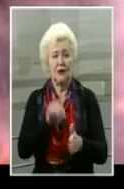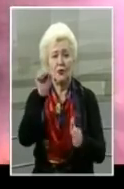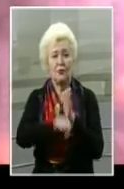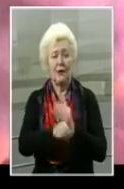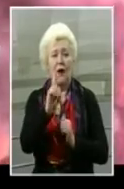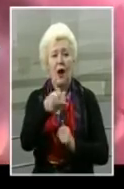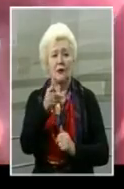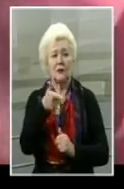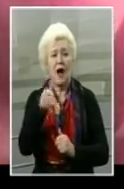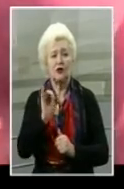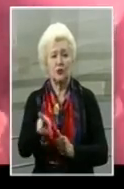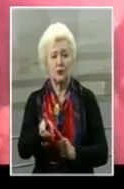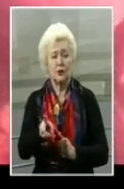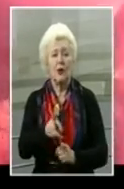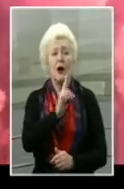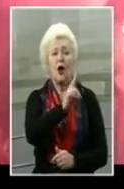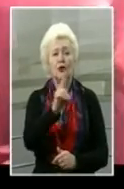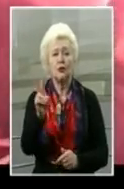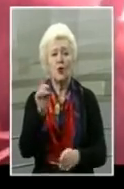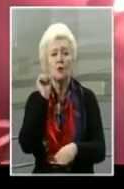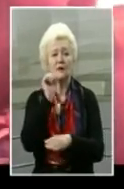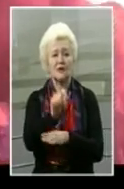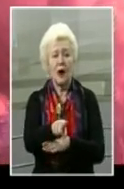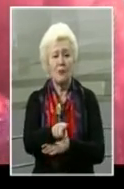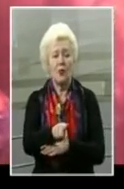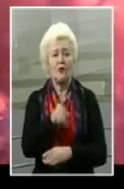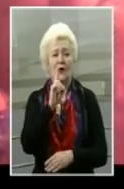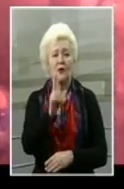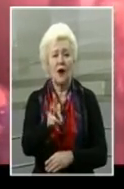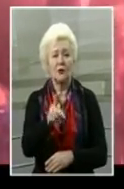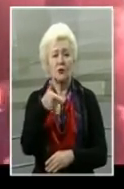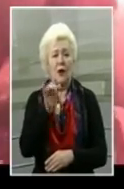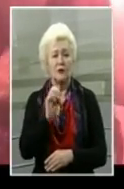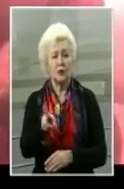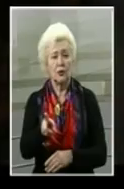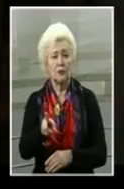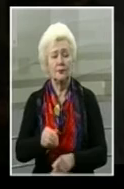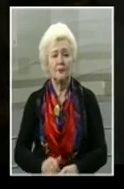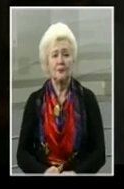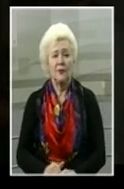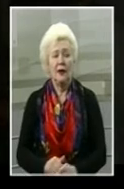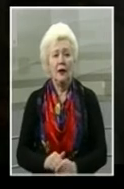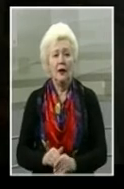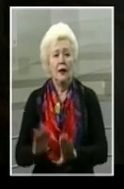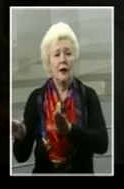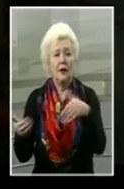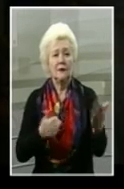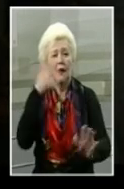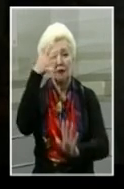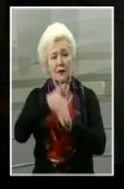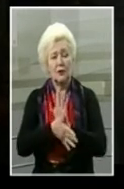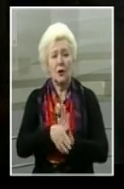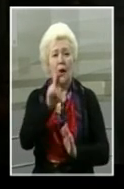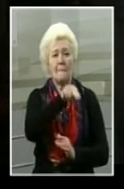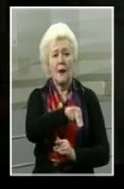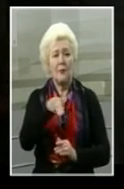Хто замовив Катю Гандзюк? Хто замовив Катю Гандзюк? Дати зрозуміти, мабуть, БПП